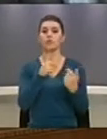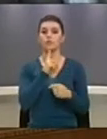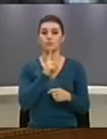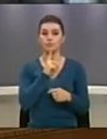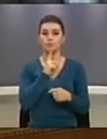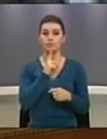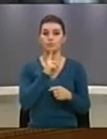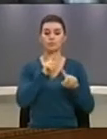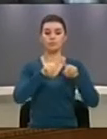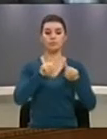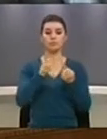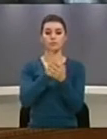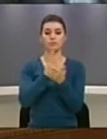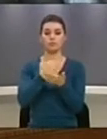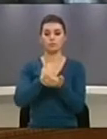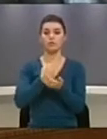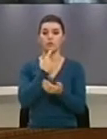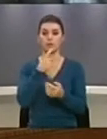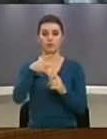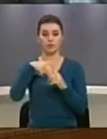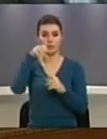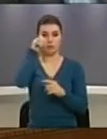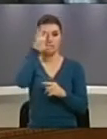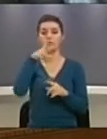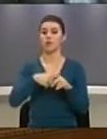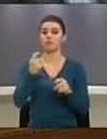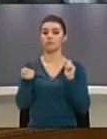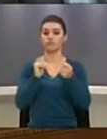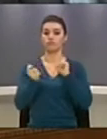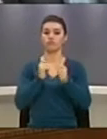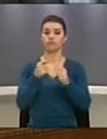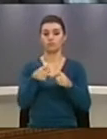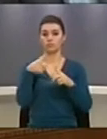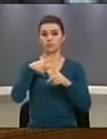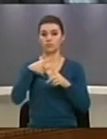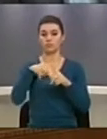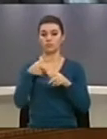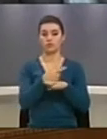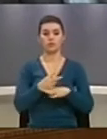pjesë të trepshës do të duhej të shndrohen në ndërmarrje publike, dhe duke ja shtuar në këtë mënyrë edhe